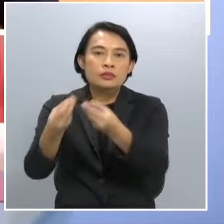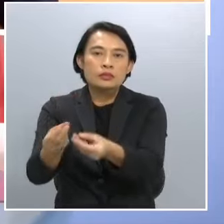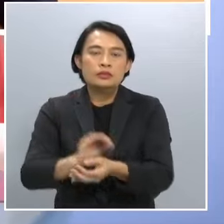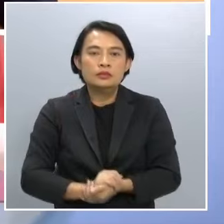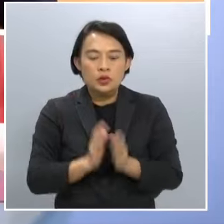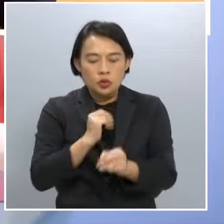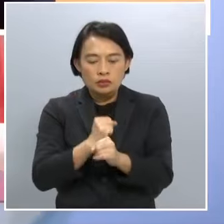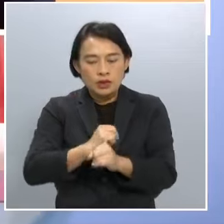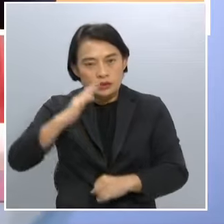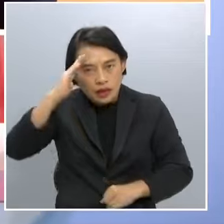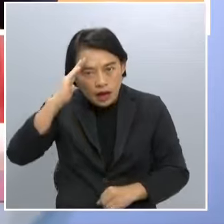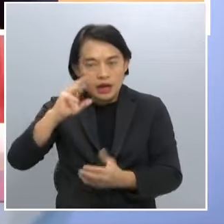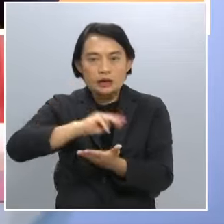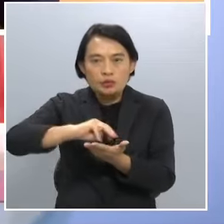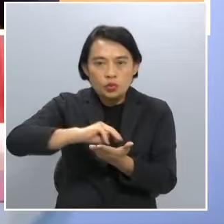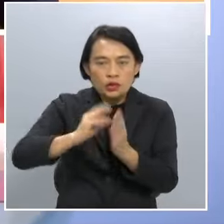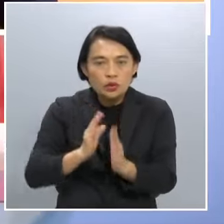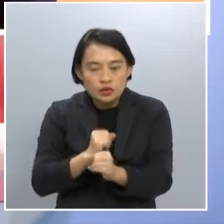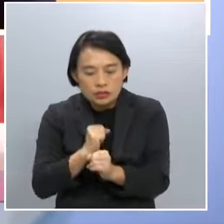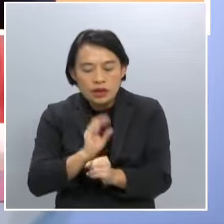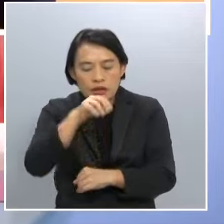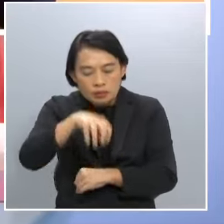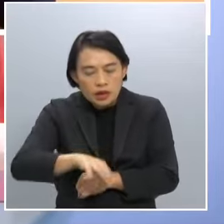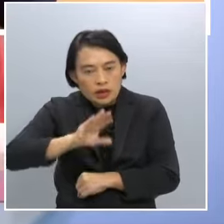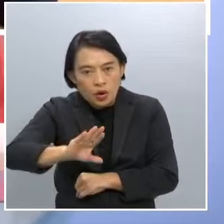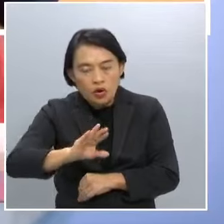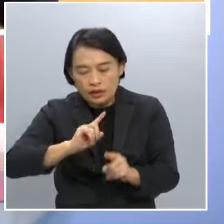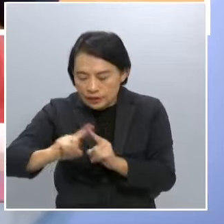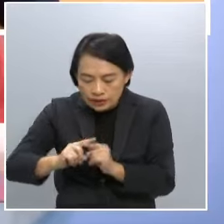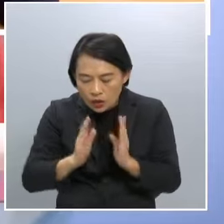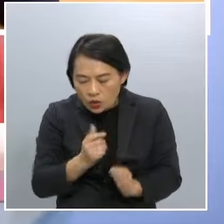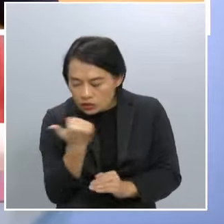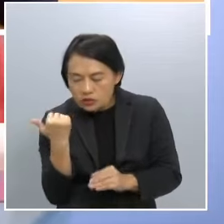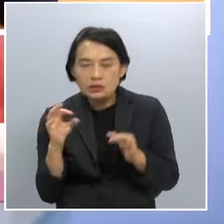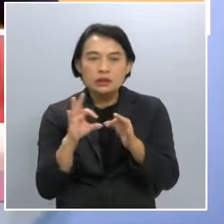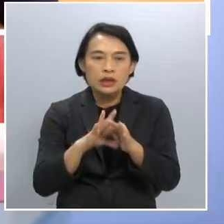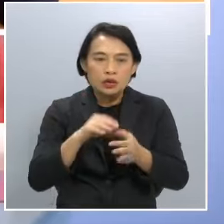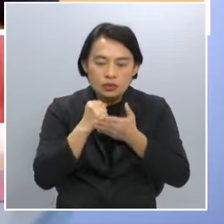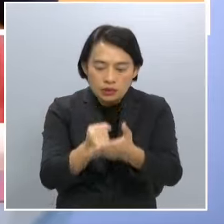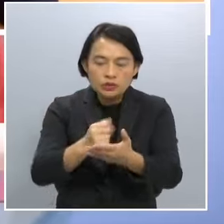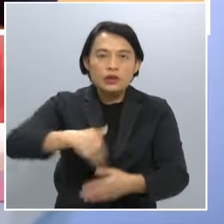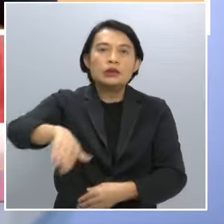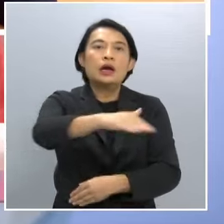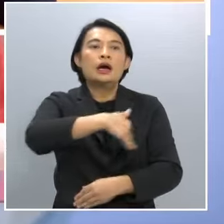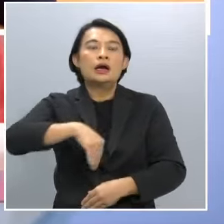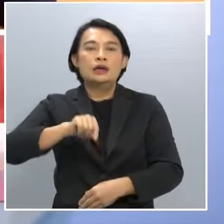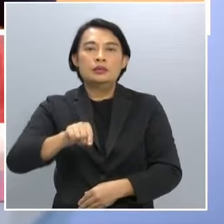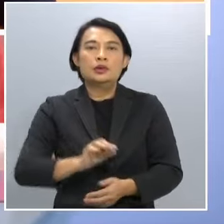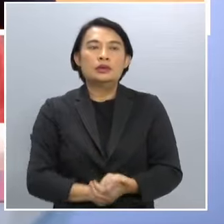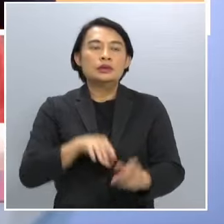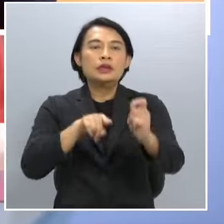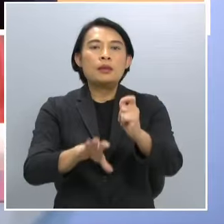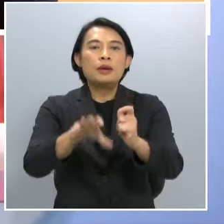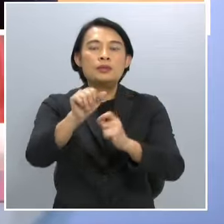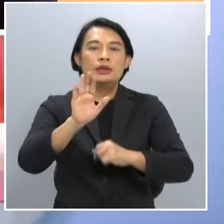ที่มูลนิธิแล้วก็เจ้าหน้าที่ของเทศบาลและเจ้าหน้าที่อื่นๆอีกเกี่ยวข้องอีกมากมายนะครับที่ลงมาช่วยที่เวียงคุกของอำเภอเมืองของเราเนี่ย